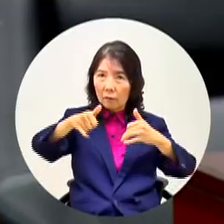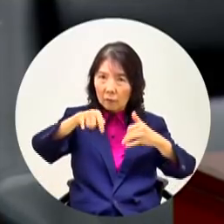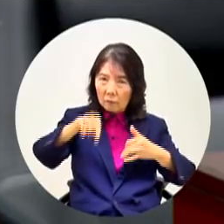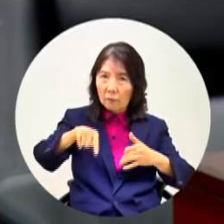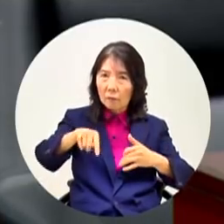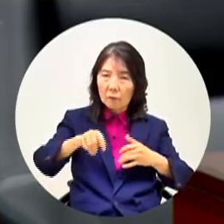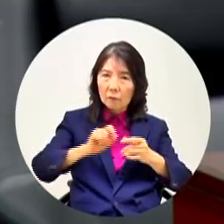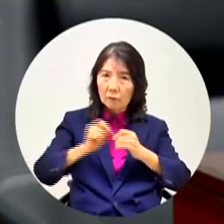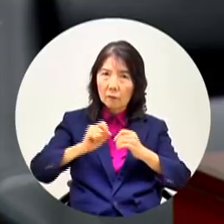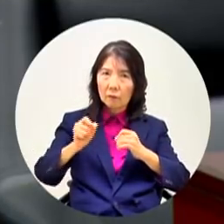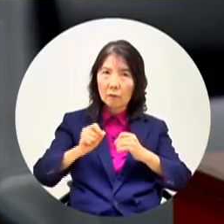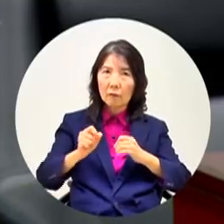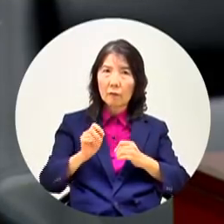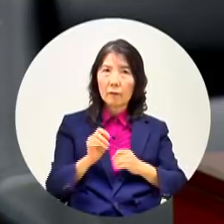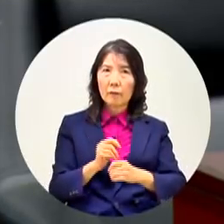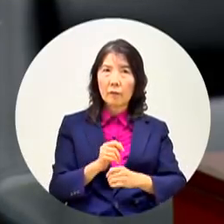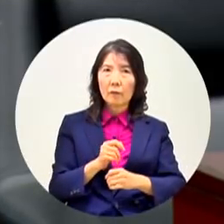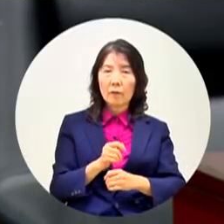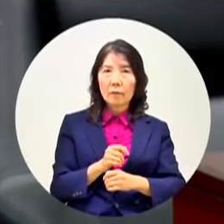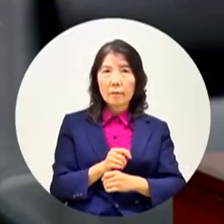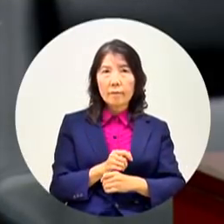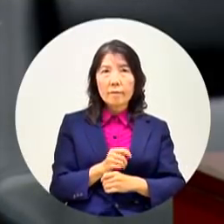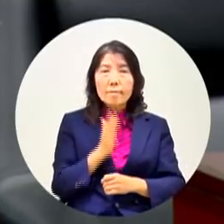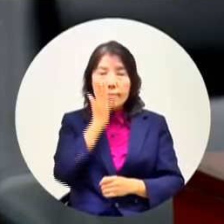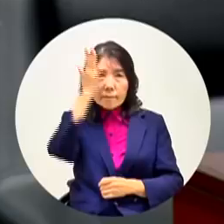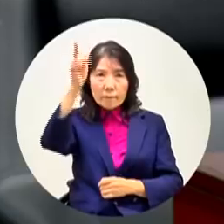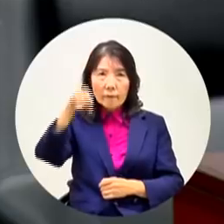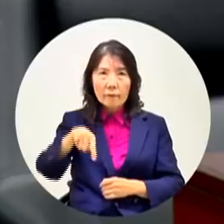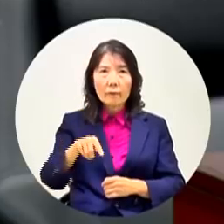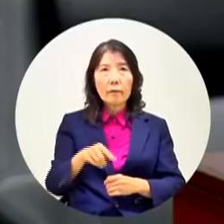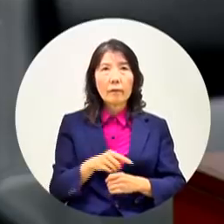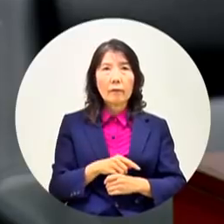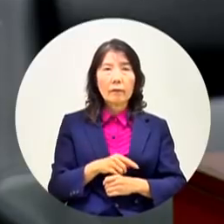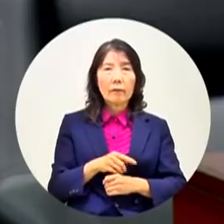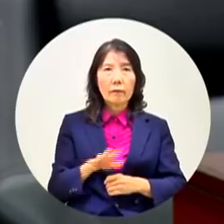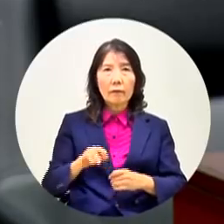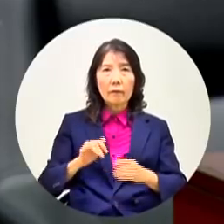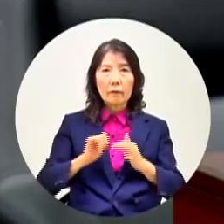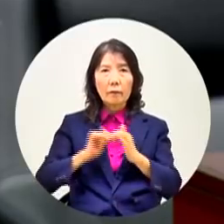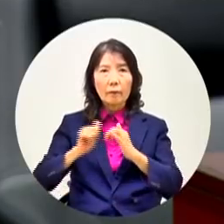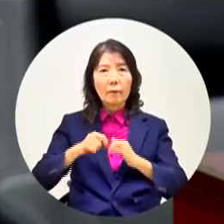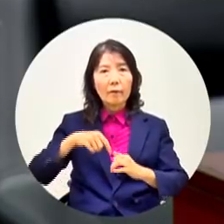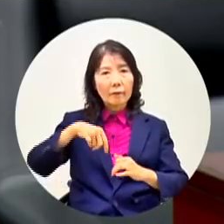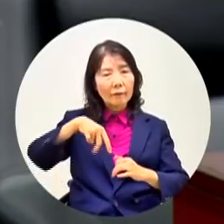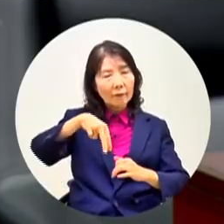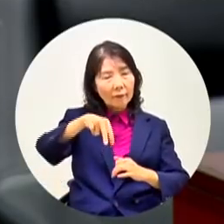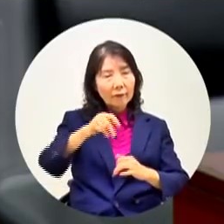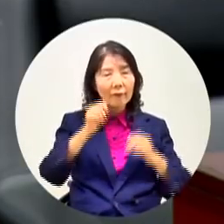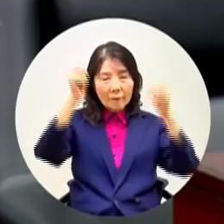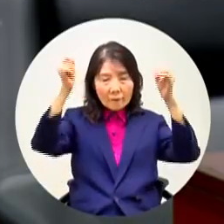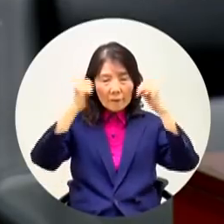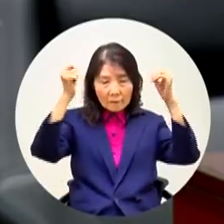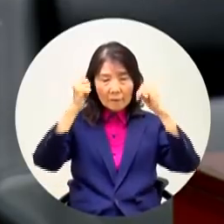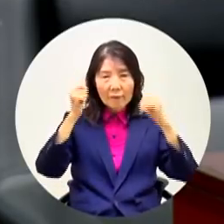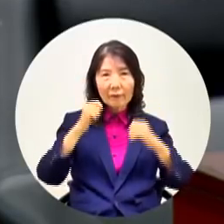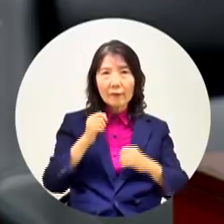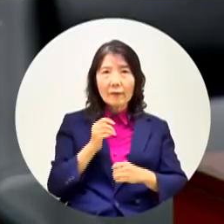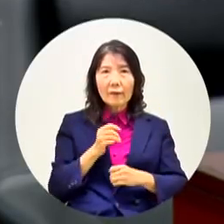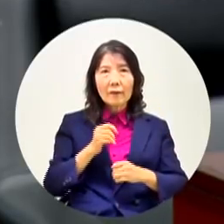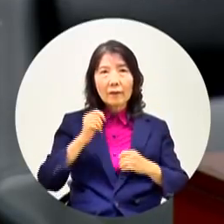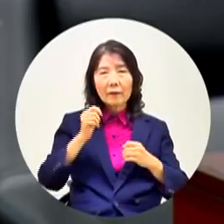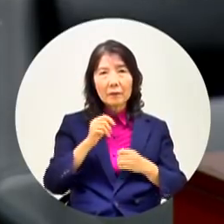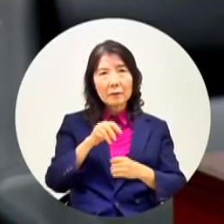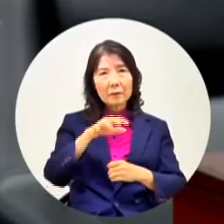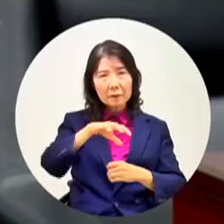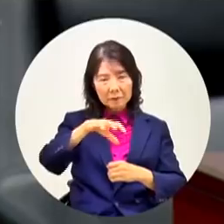规划到一个非常适当的，可以咱予咱个。百姓在运动当中有一个非常正常的运动的空